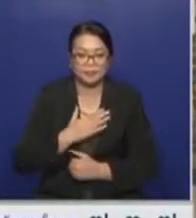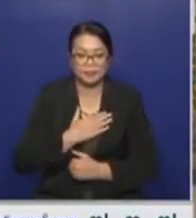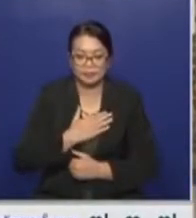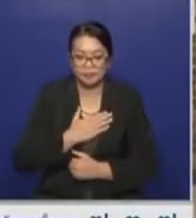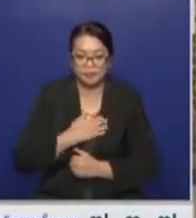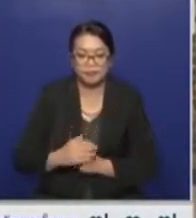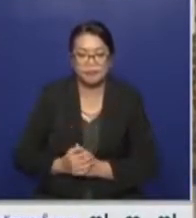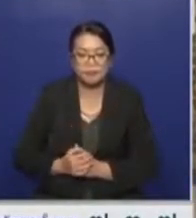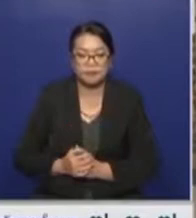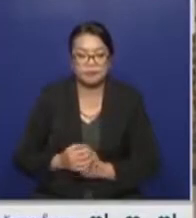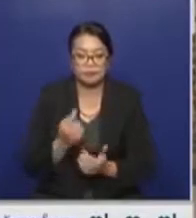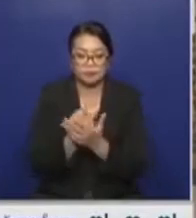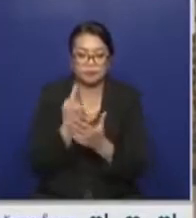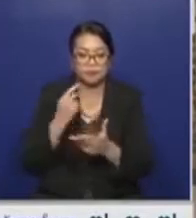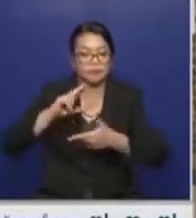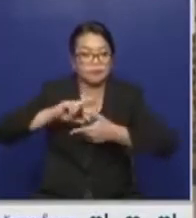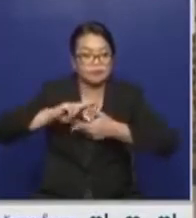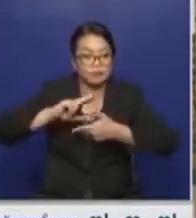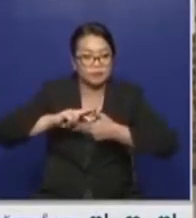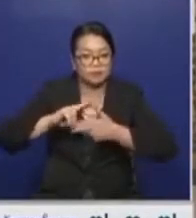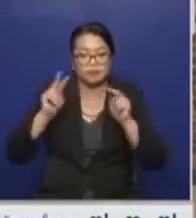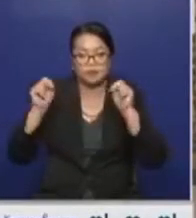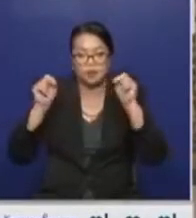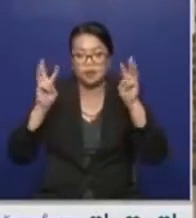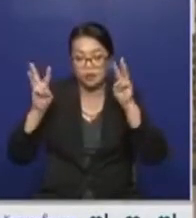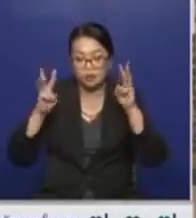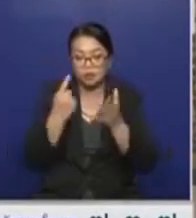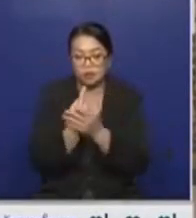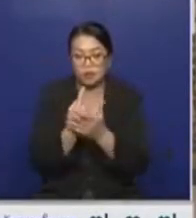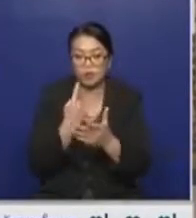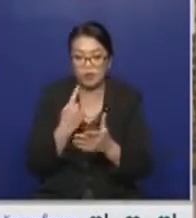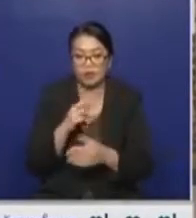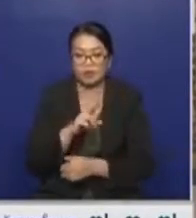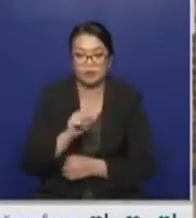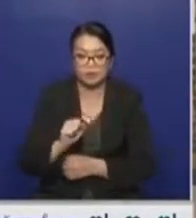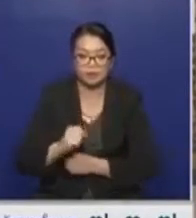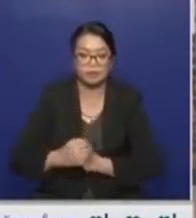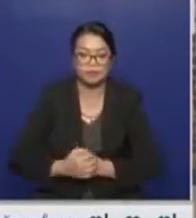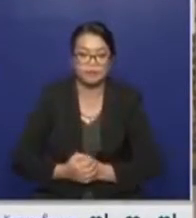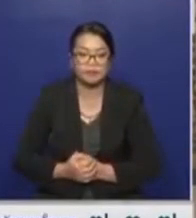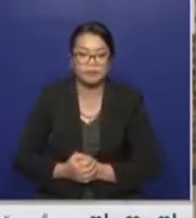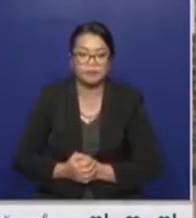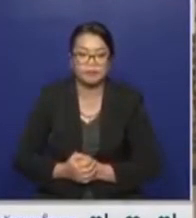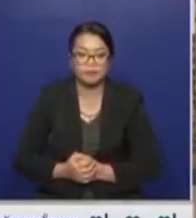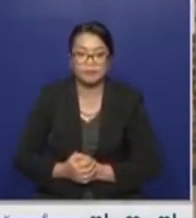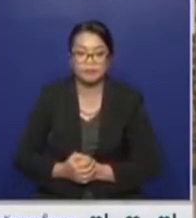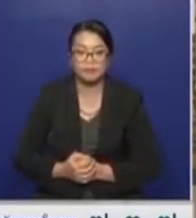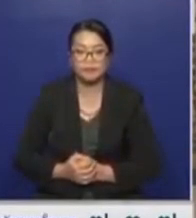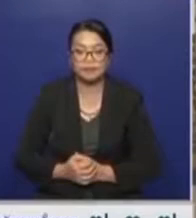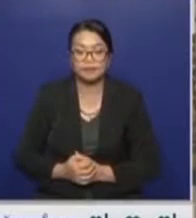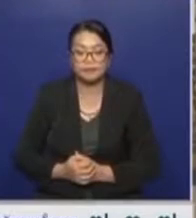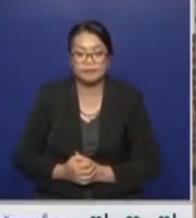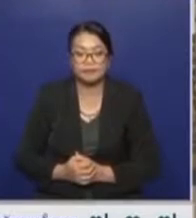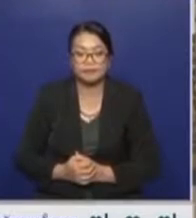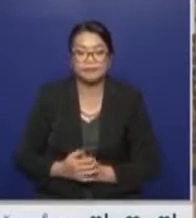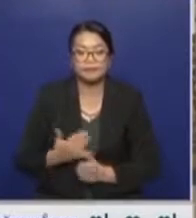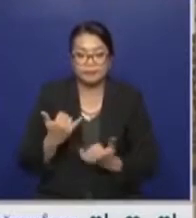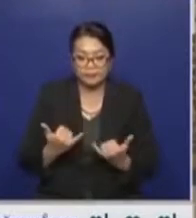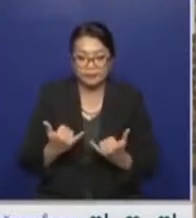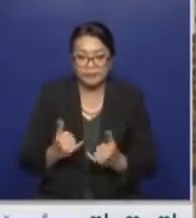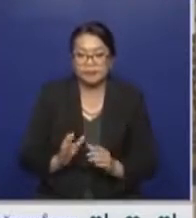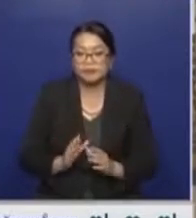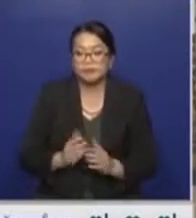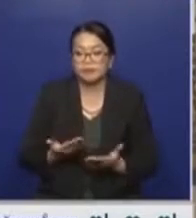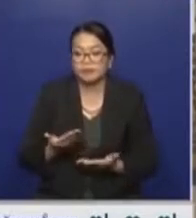อบพลังประชารัฐนครสวรรค์ในฐานะสมาชิกรัฐสภาท่านประธานที่เคารพครับเราอยู่ในวาระของ